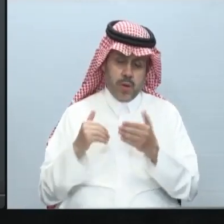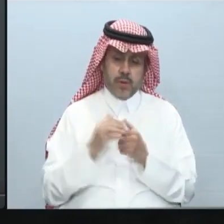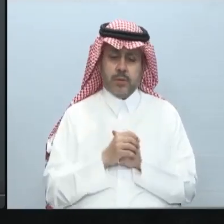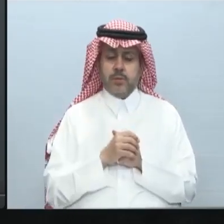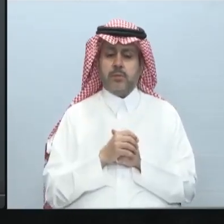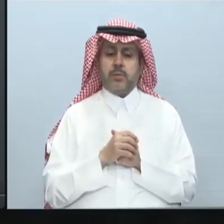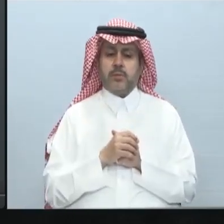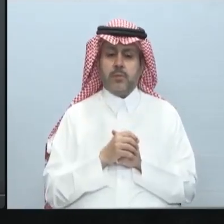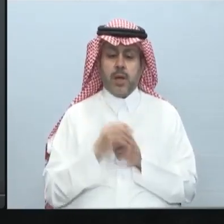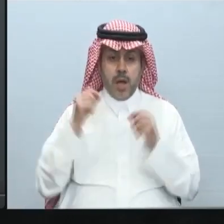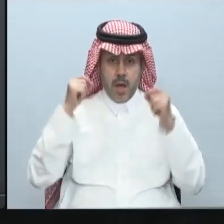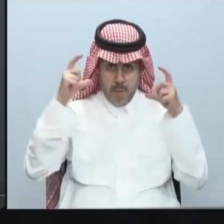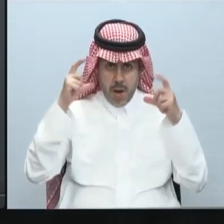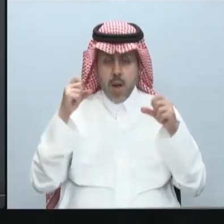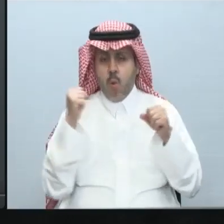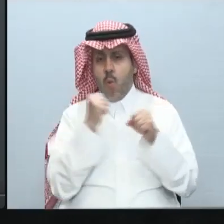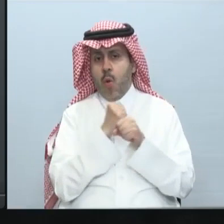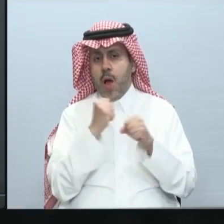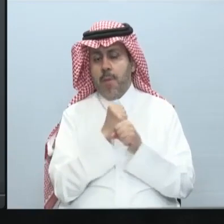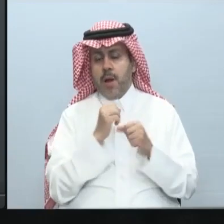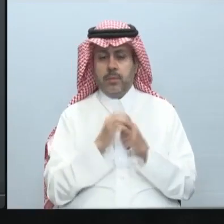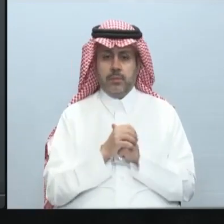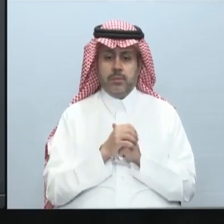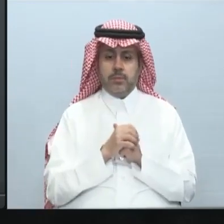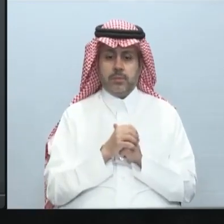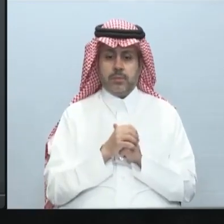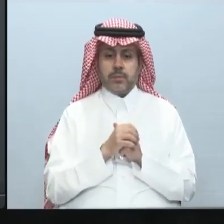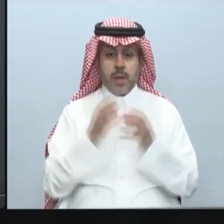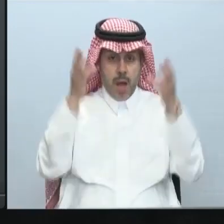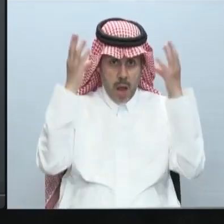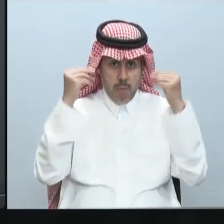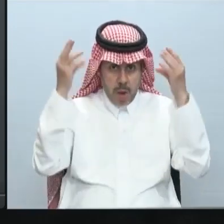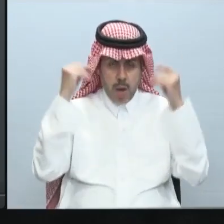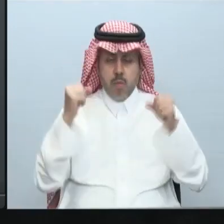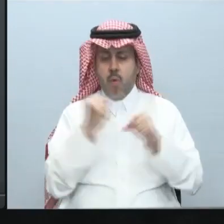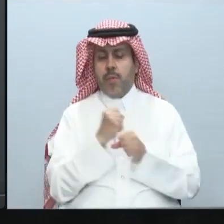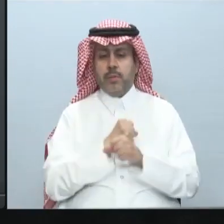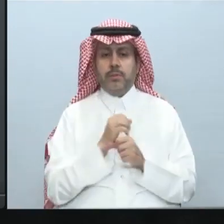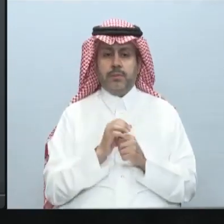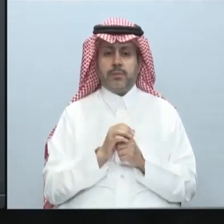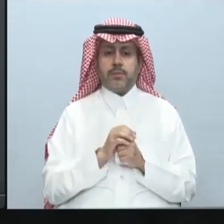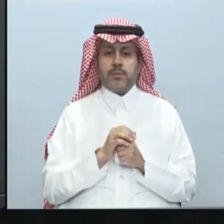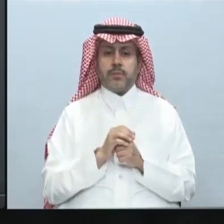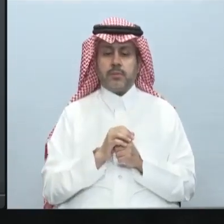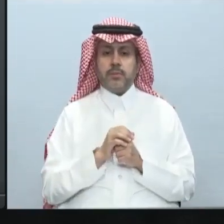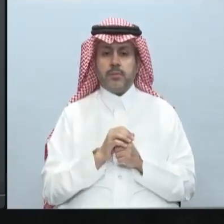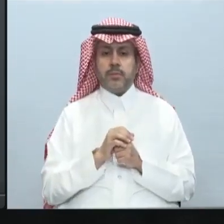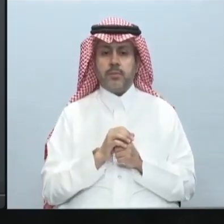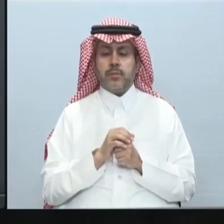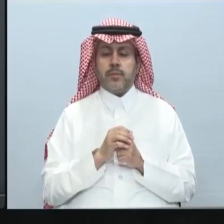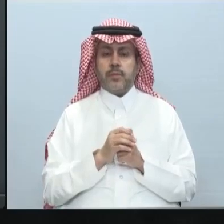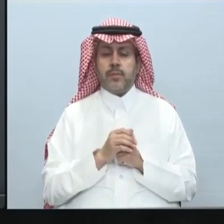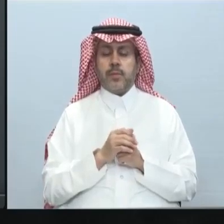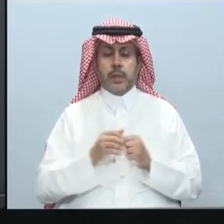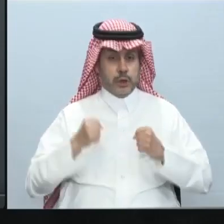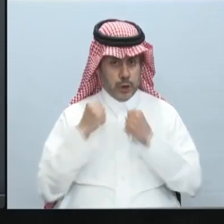ذكرها علما وعملا علما وعملا فتتعلم هذا الامر بتعلم الامر وتكثر من ذكره وايضا